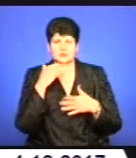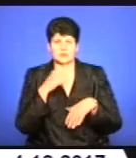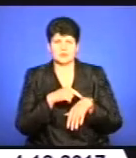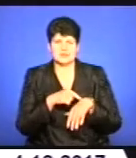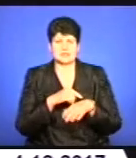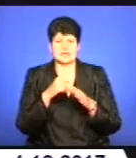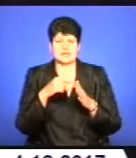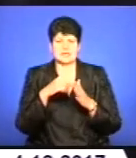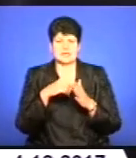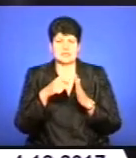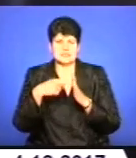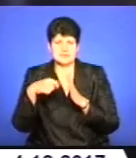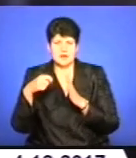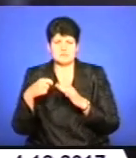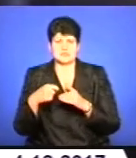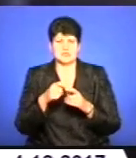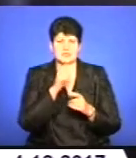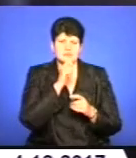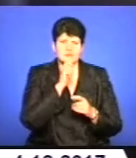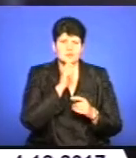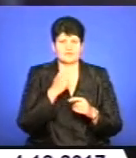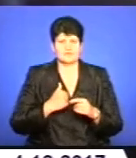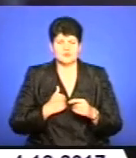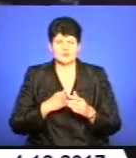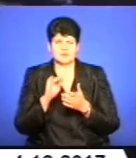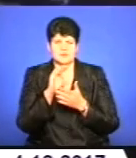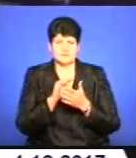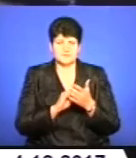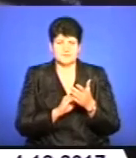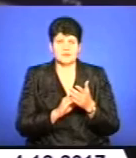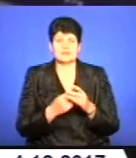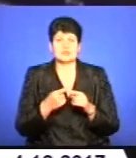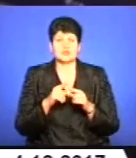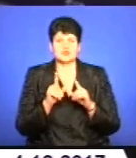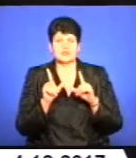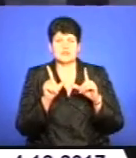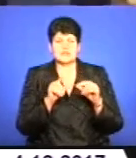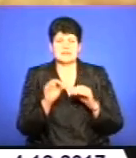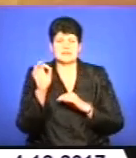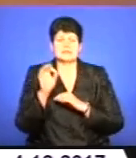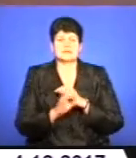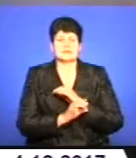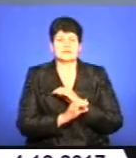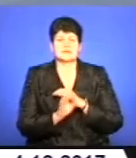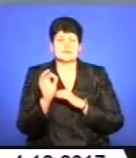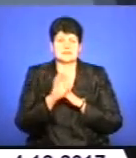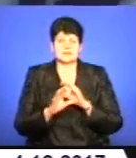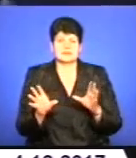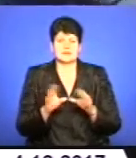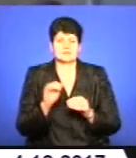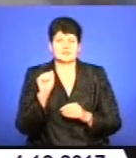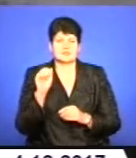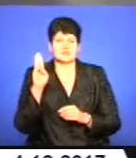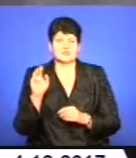інтерв'ю з військовими різних штабів на передовій, щоб написати сценарій. Для цього на схід їздила разом з бійцем Андрієм Шараскіним, який є